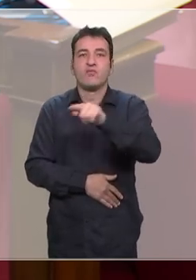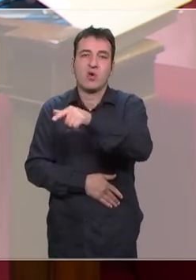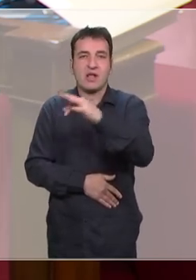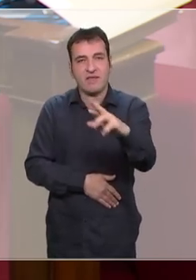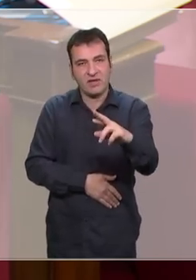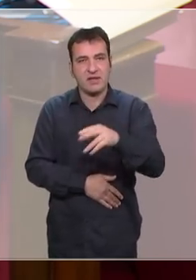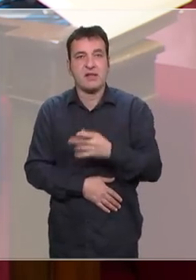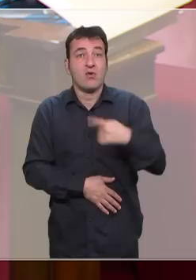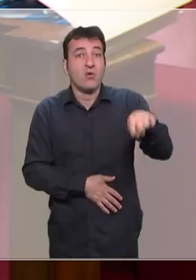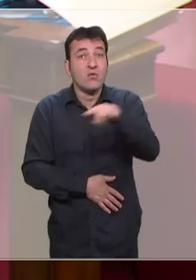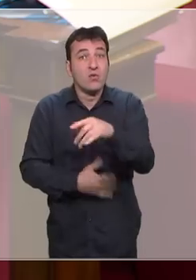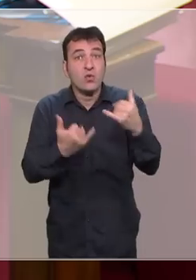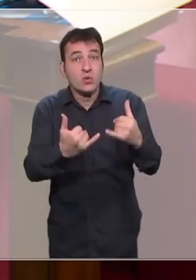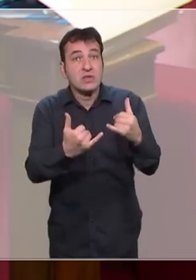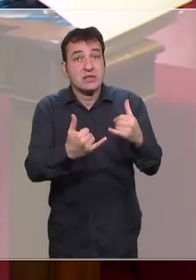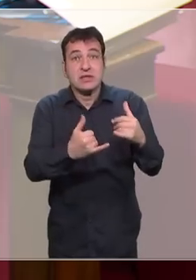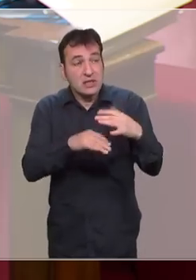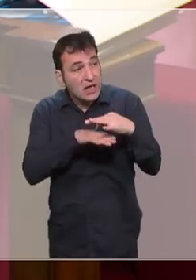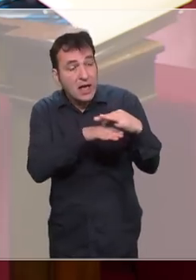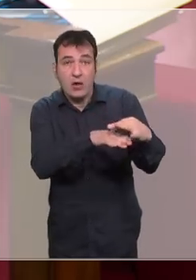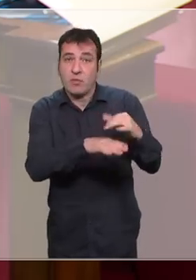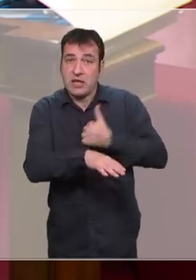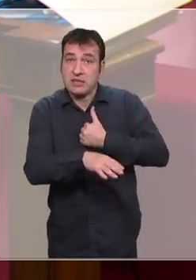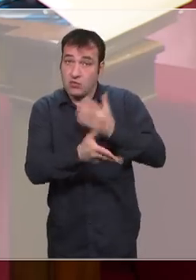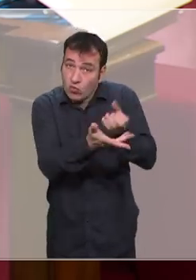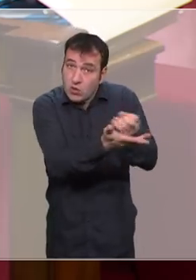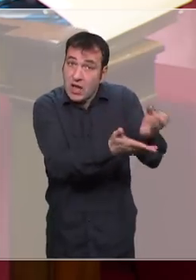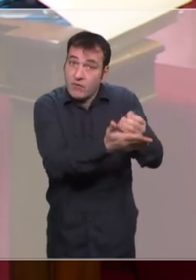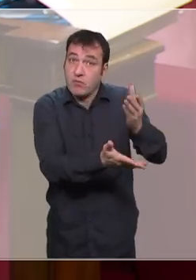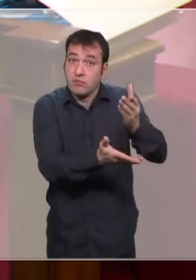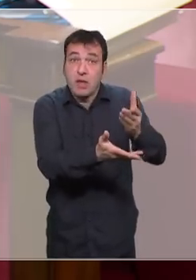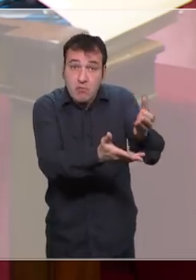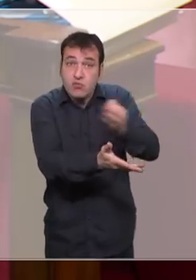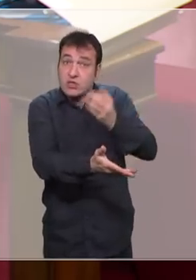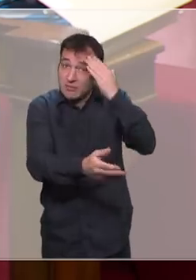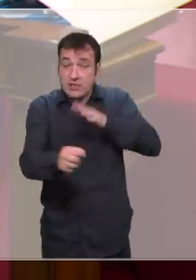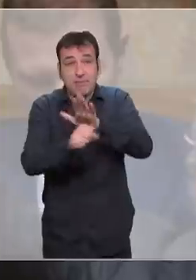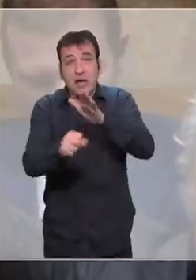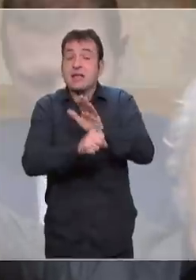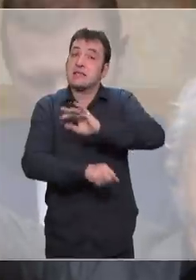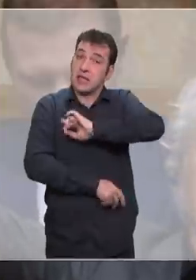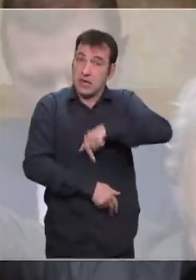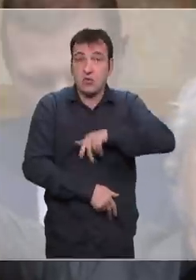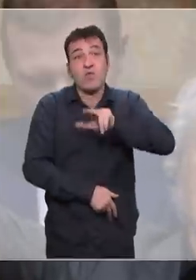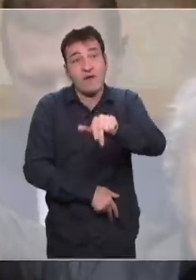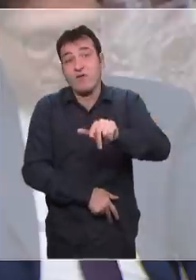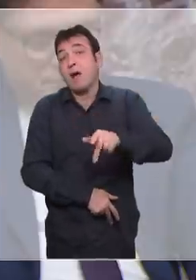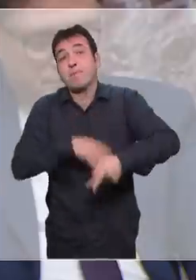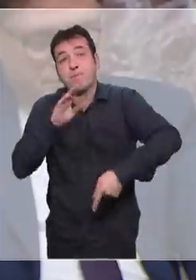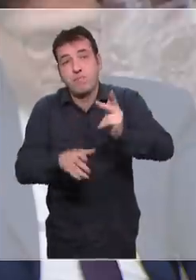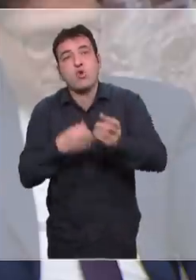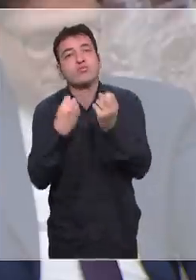artisans, donnez-leur ces informations. Dites-moi si ça ne suffit pas et nous ferons plus. Je vous remercie. Merci beaucoup, Madame